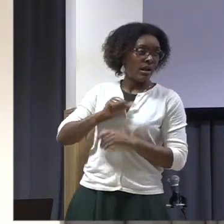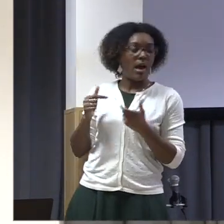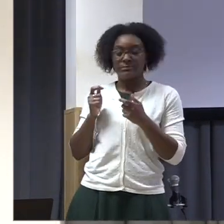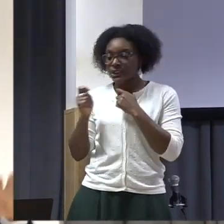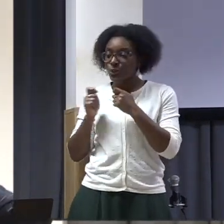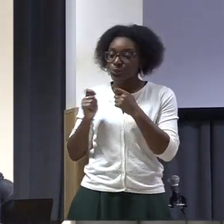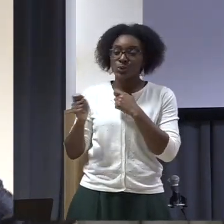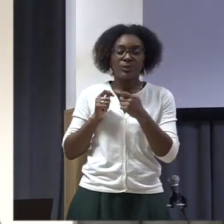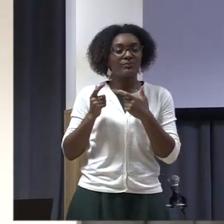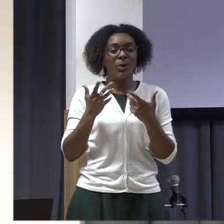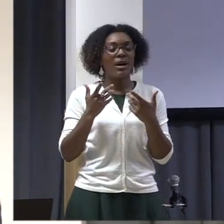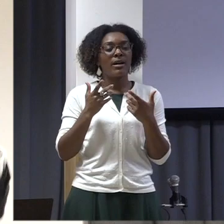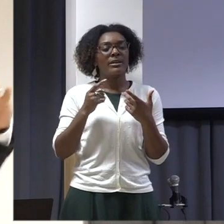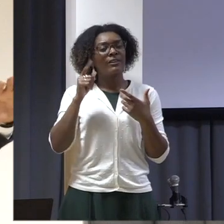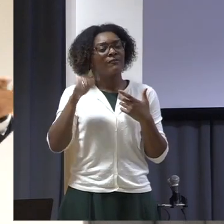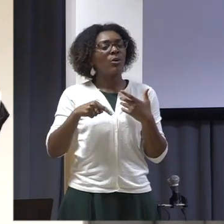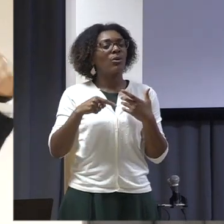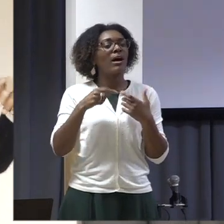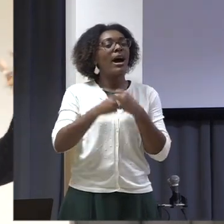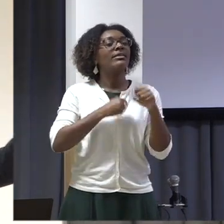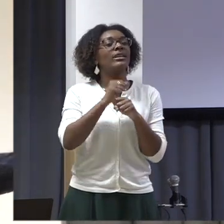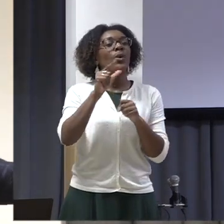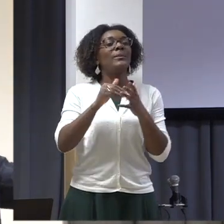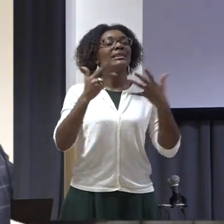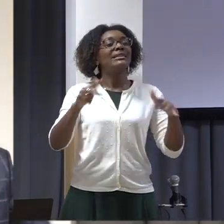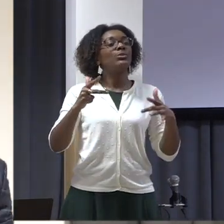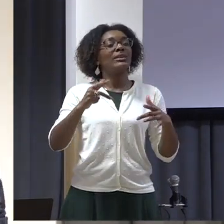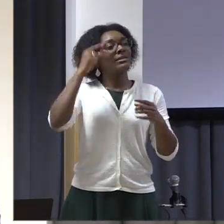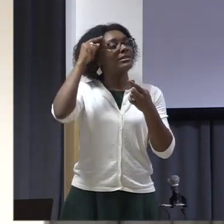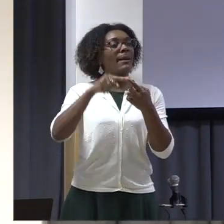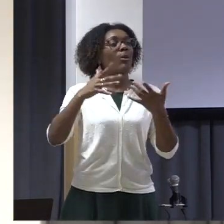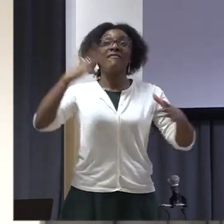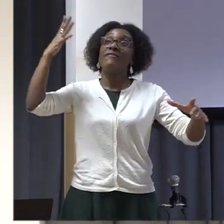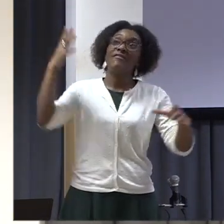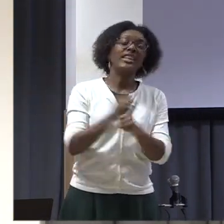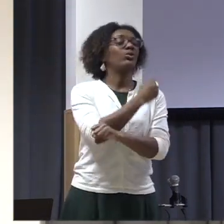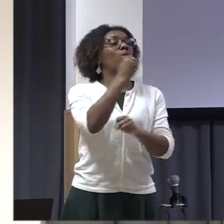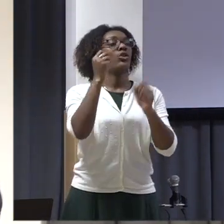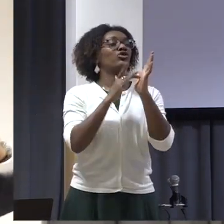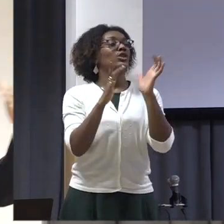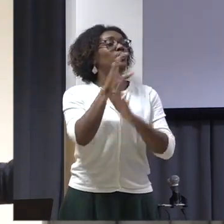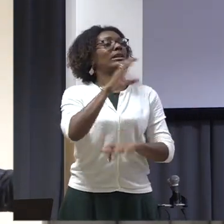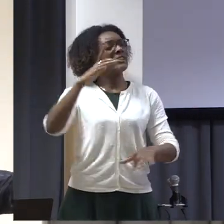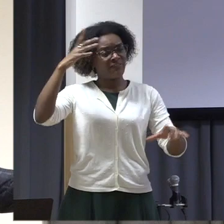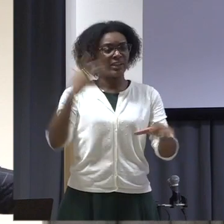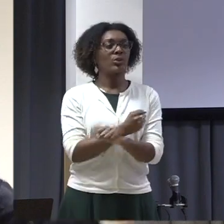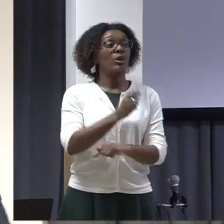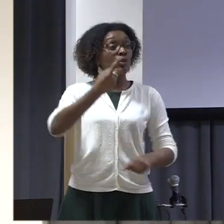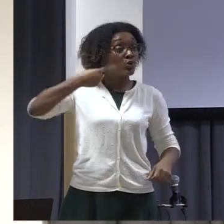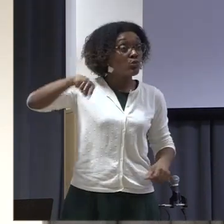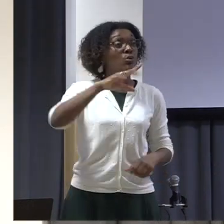cette année du thème de l'année victorieux en christ la victoire en jésus-christ amène nous sommes victorieux un